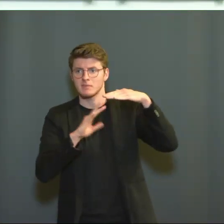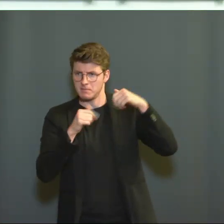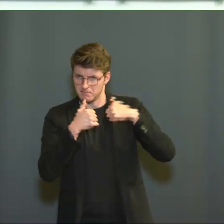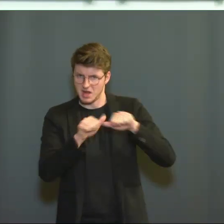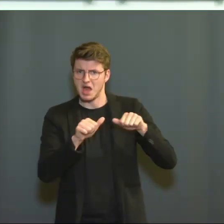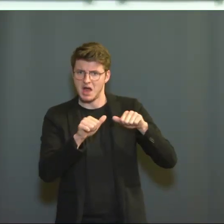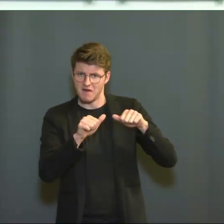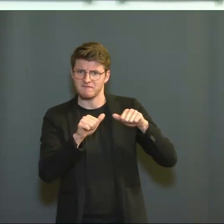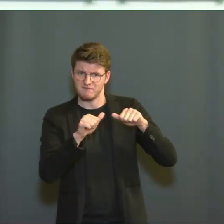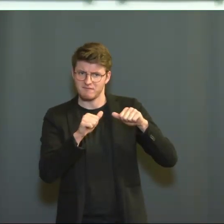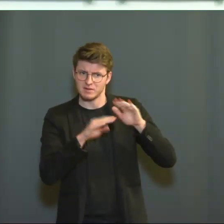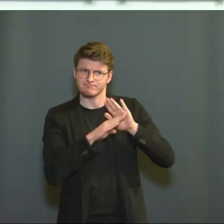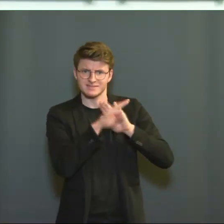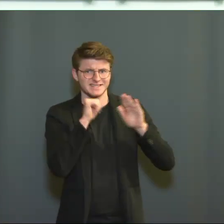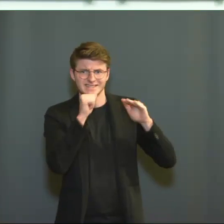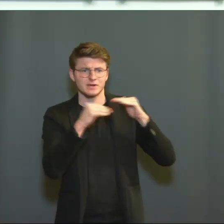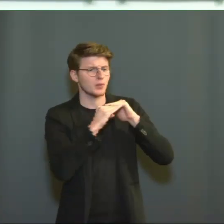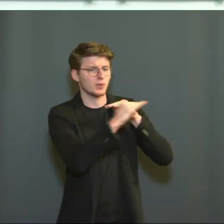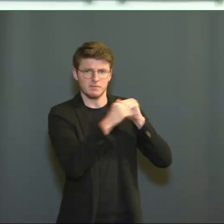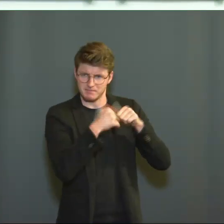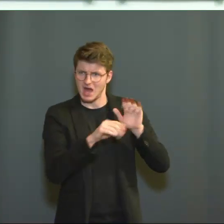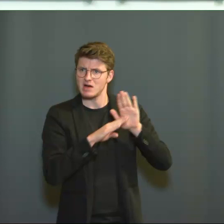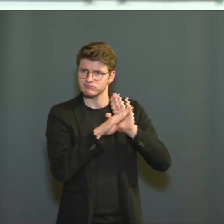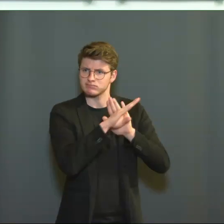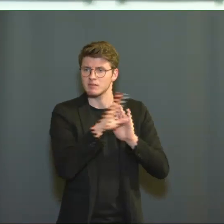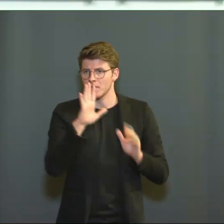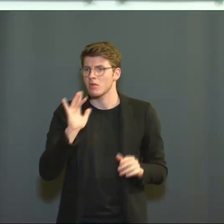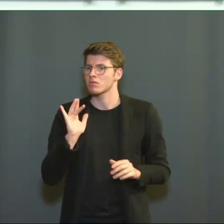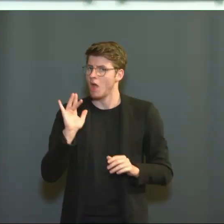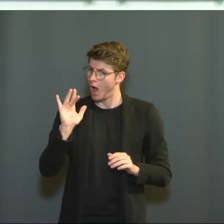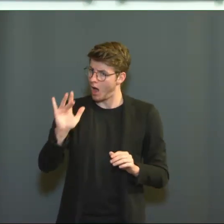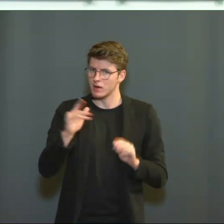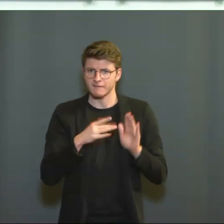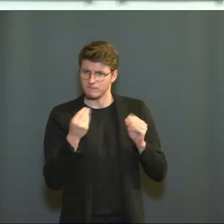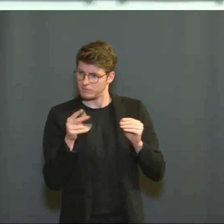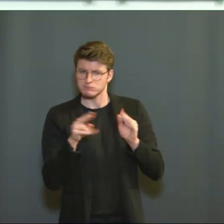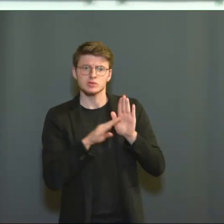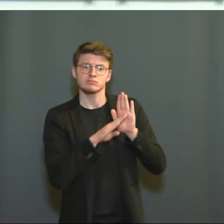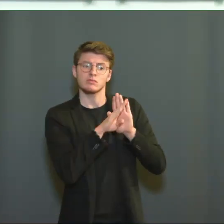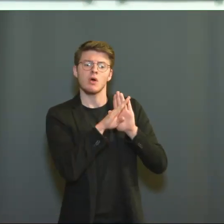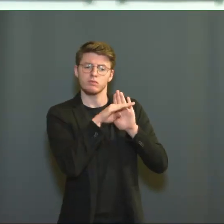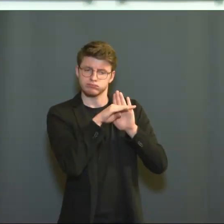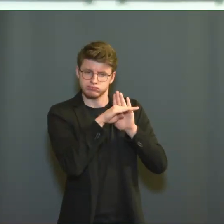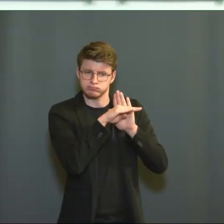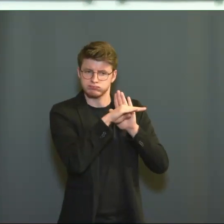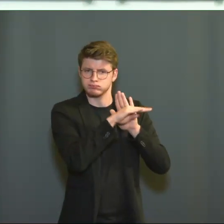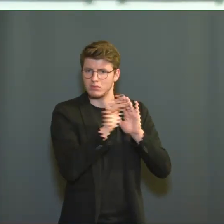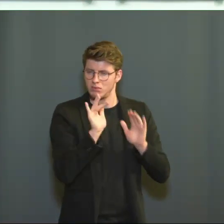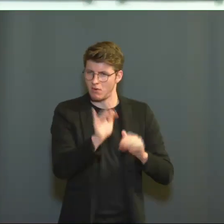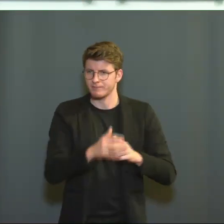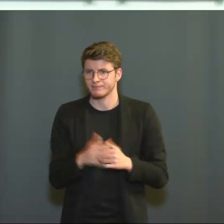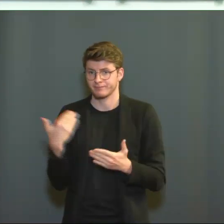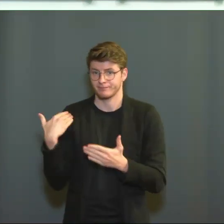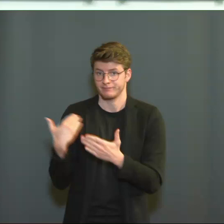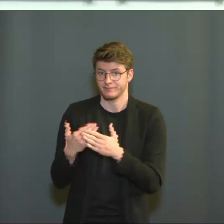eerste voorzichtige tekenen van een mogelijke afvlakking. De afgelopen 7 dagen waren er gemiddeld